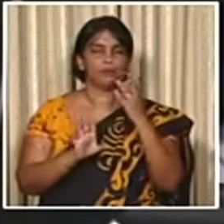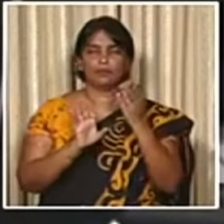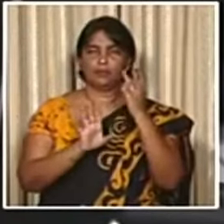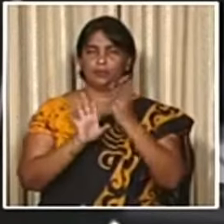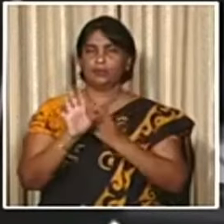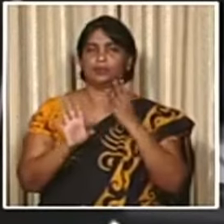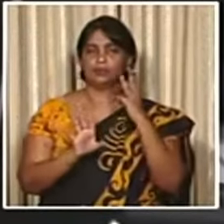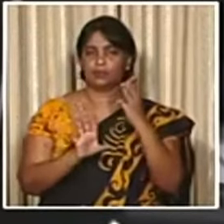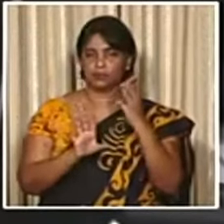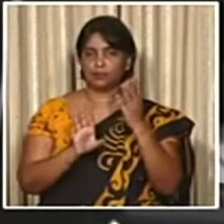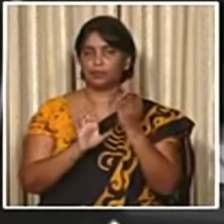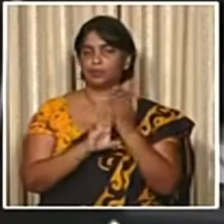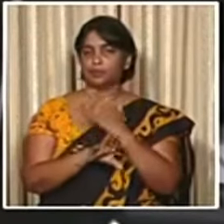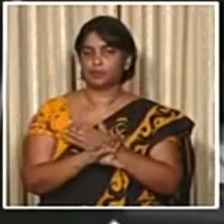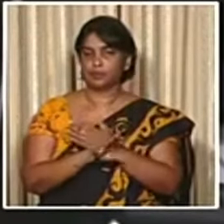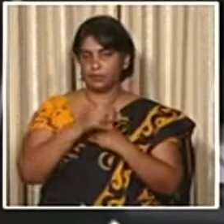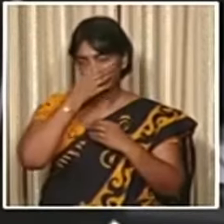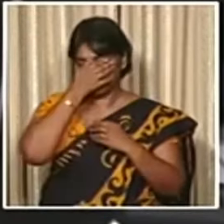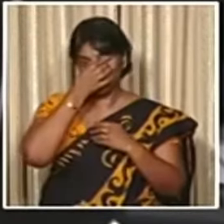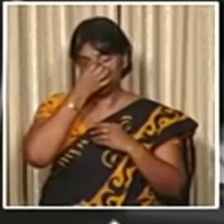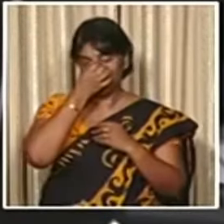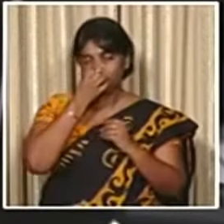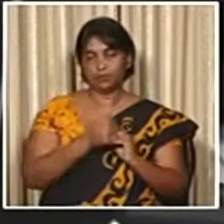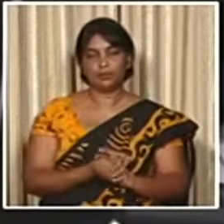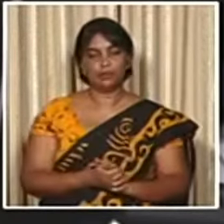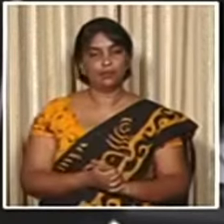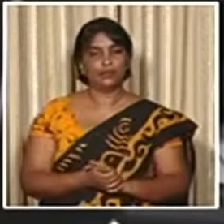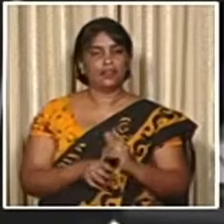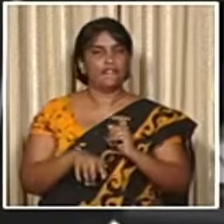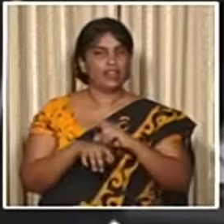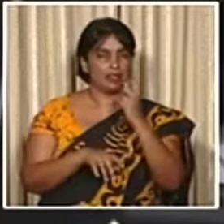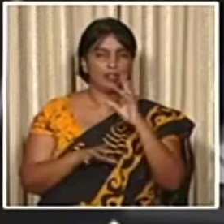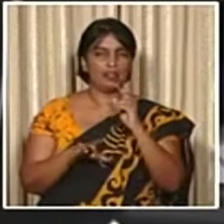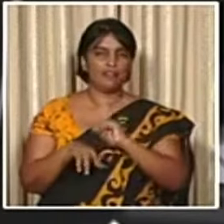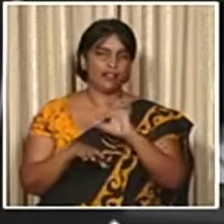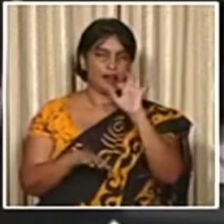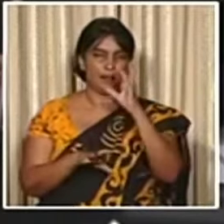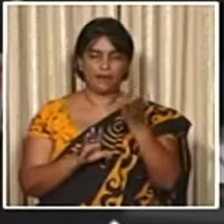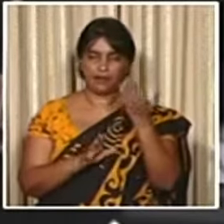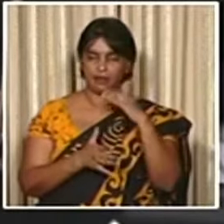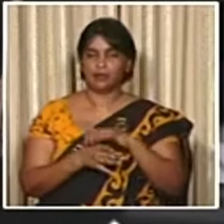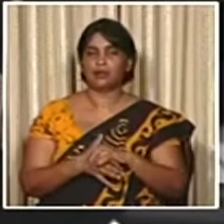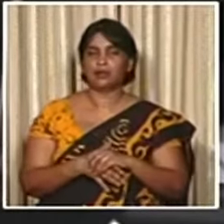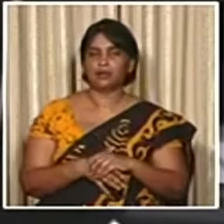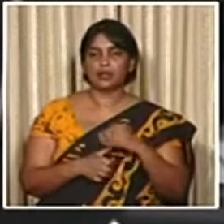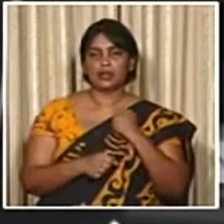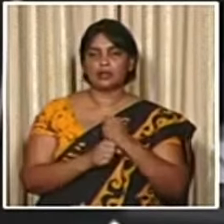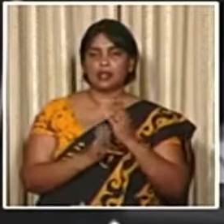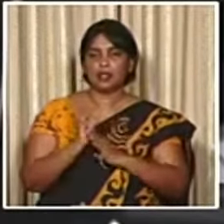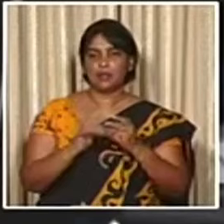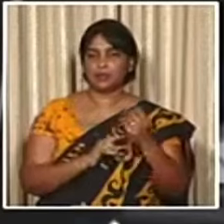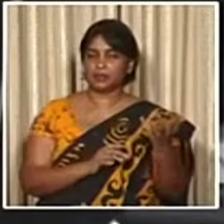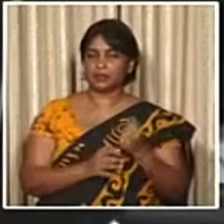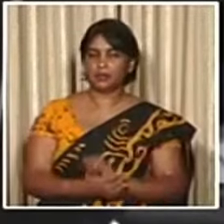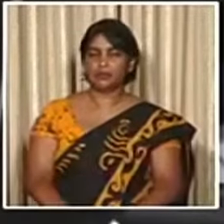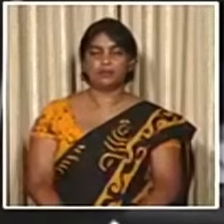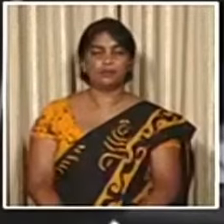ඉතර කලින් මට ඒක වැඩි කරන්න මේ සභාපතිතුමා තව විනාඩි 5ක් අපේ රාජ්‍ය මෙතුමාගේ මම